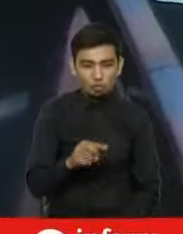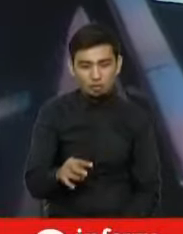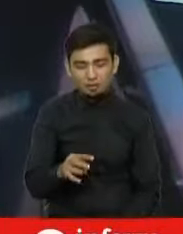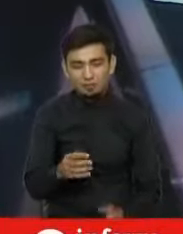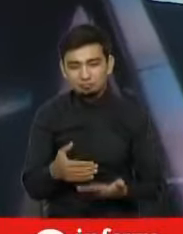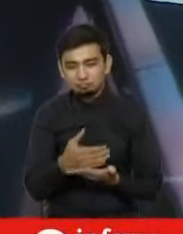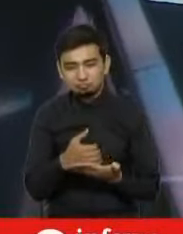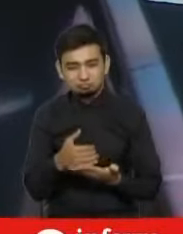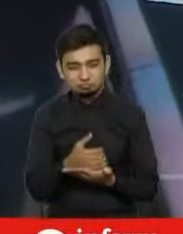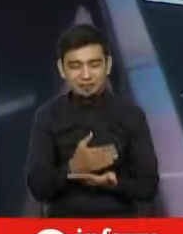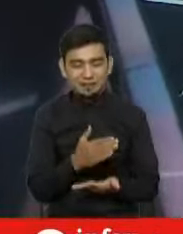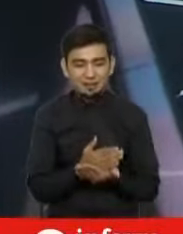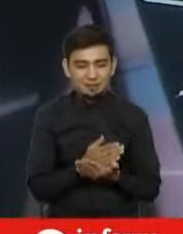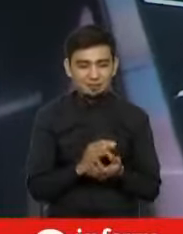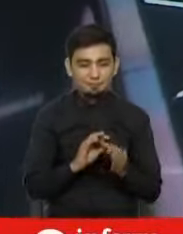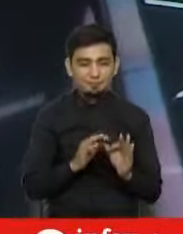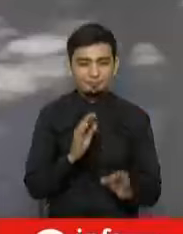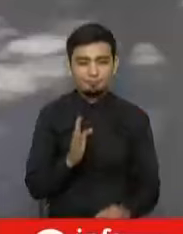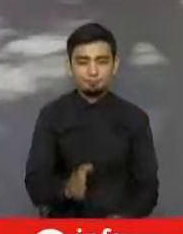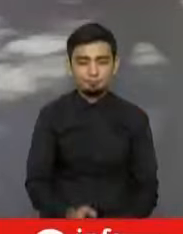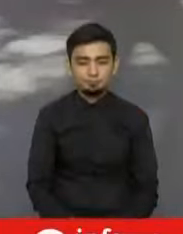отходов, расскажут наши корреспонденты.